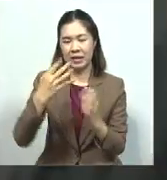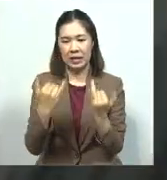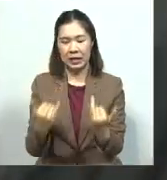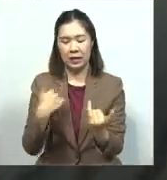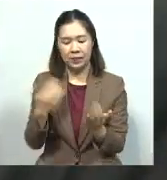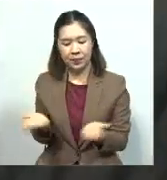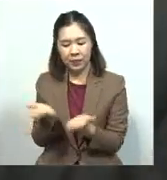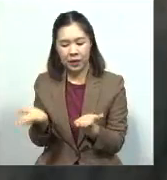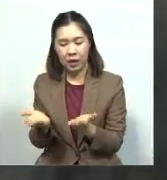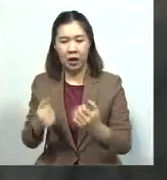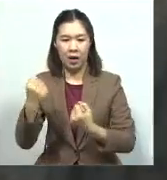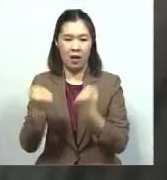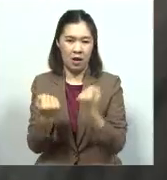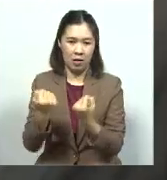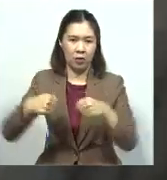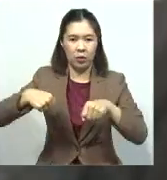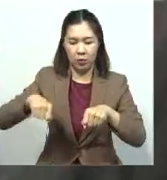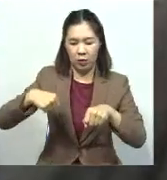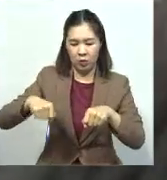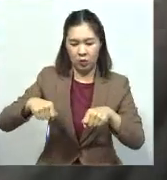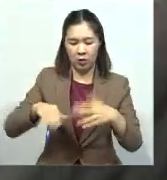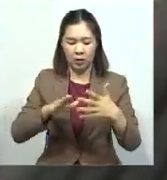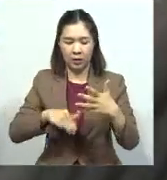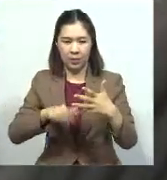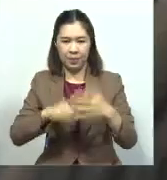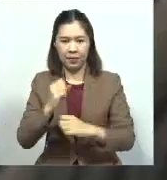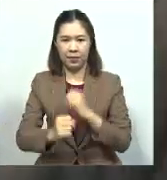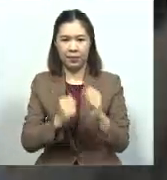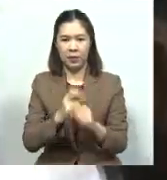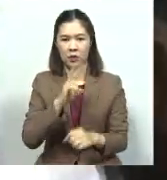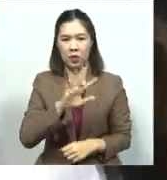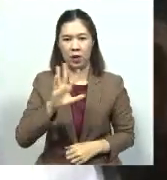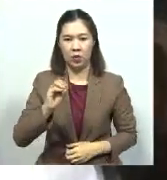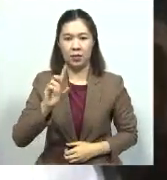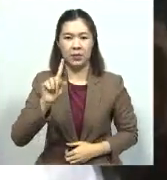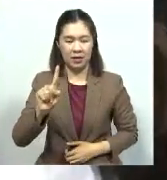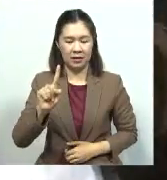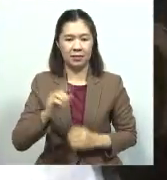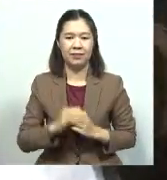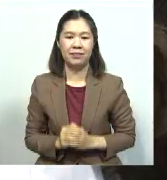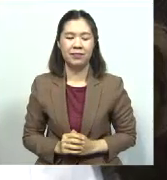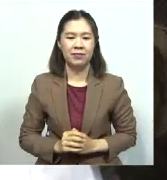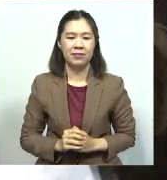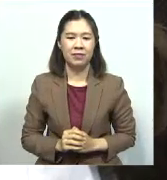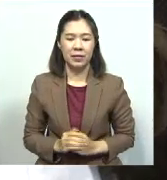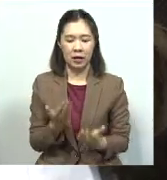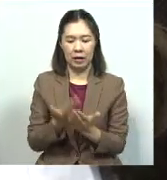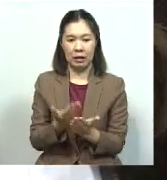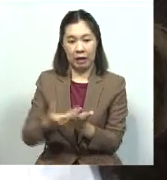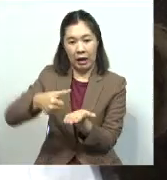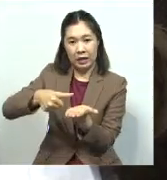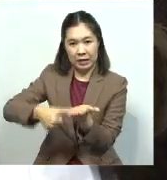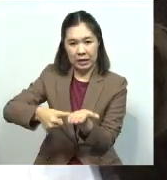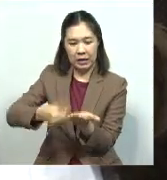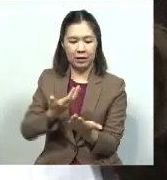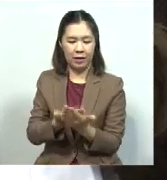มการขายรถยนต์และก็รถจักรยานยนต์ในช่วงปลายปี2561ด้วย ทีนี้มาดูความสามารถในการชำระหนี้กันนิดนึงนะ